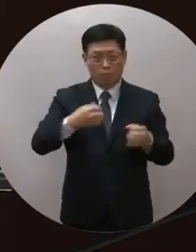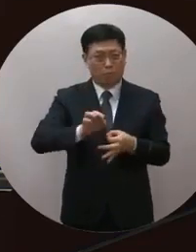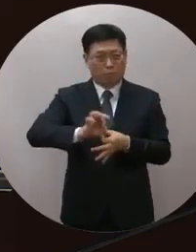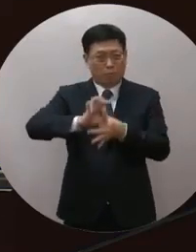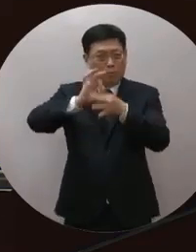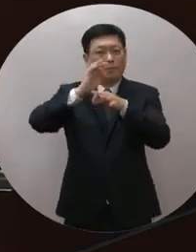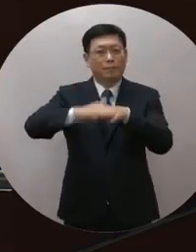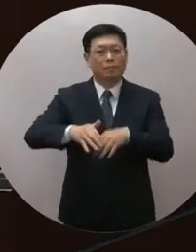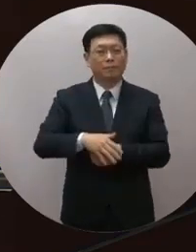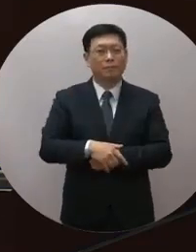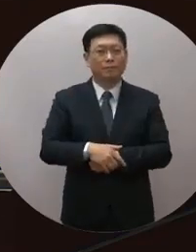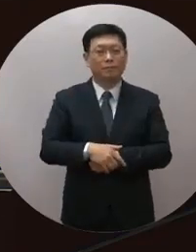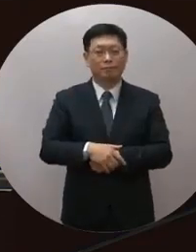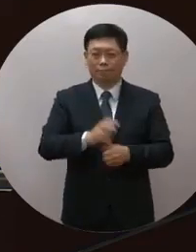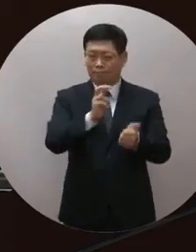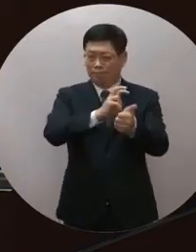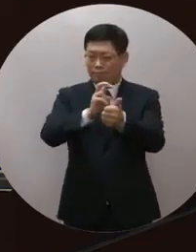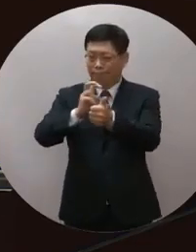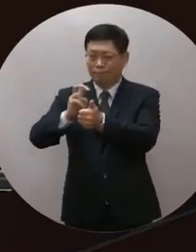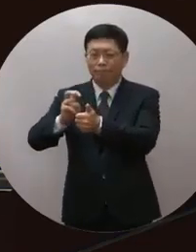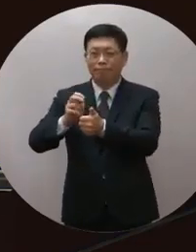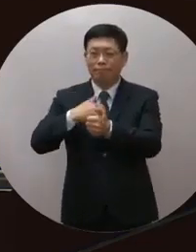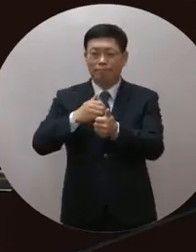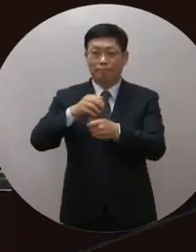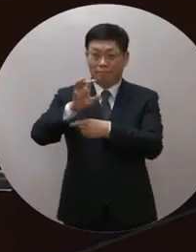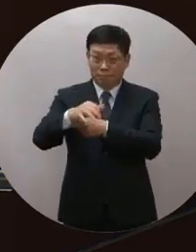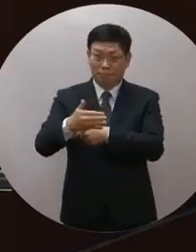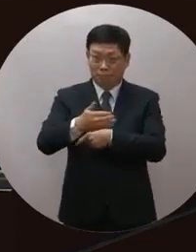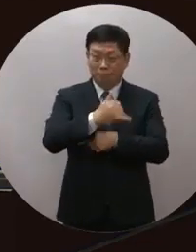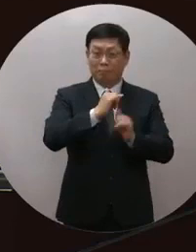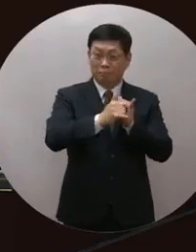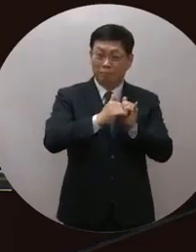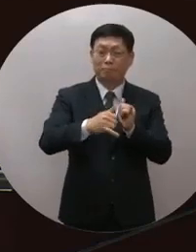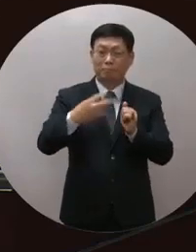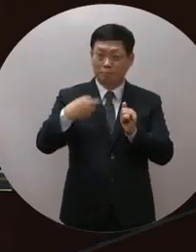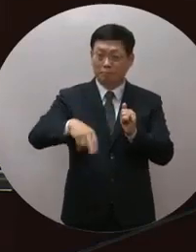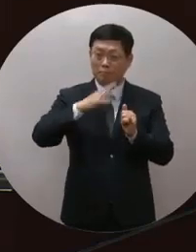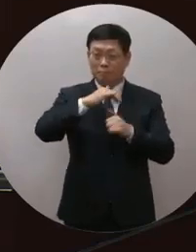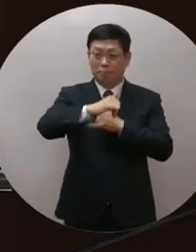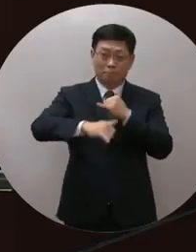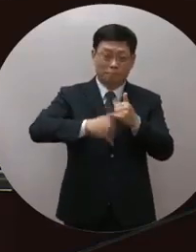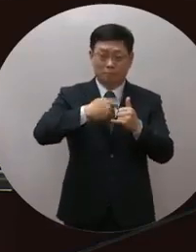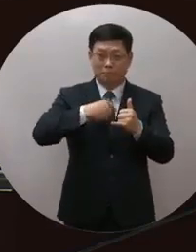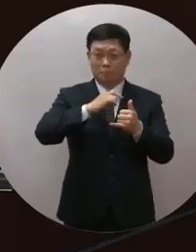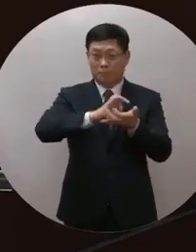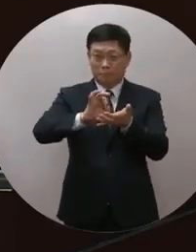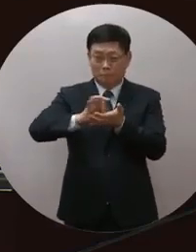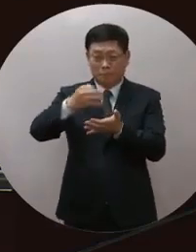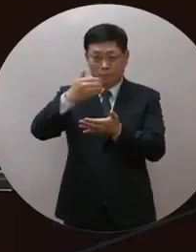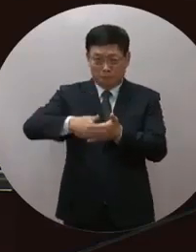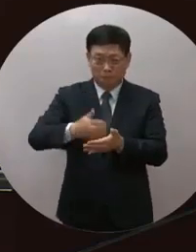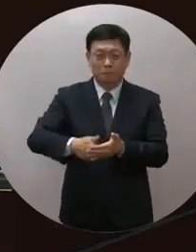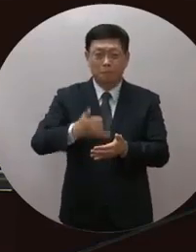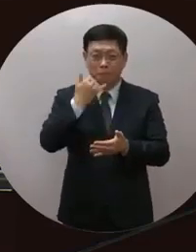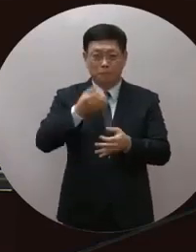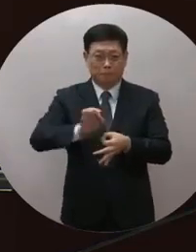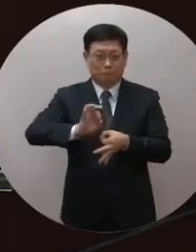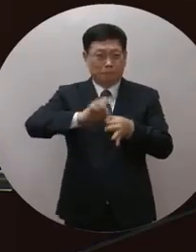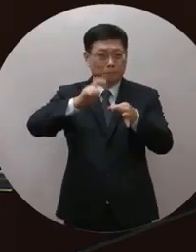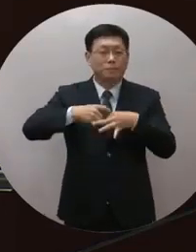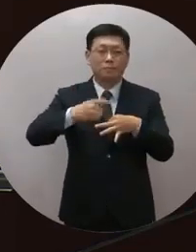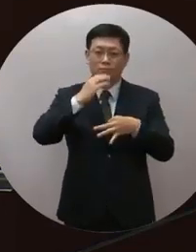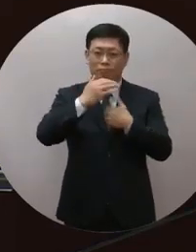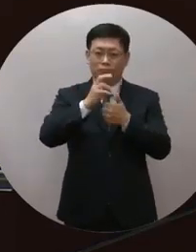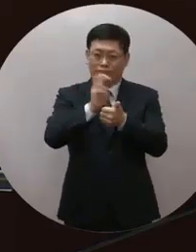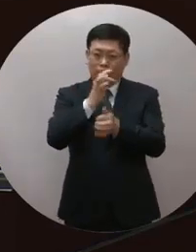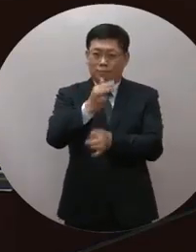所提升，照顾农渔民，降低生产成本，提高收入，完善提供